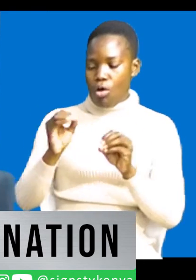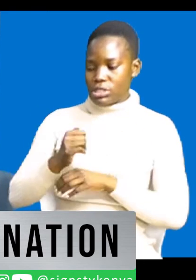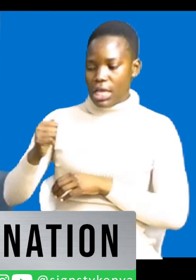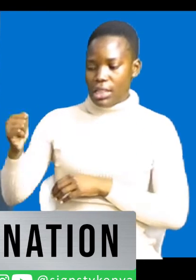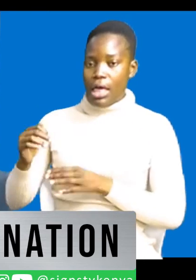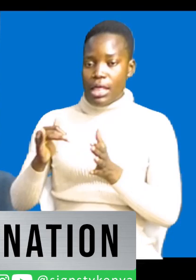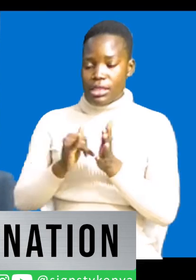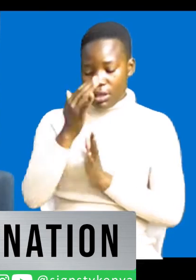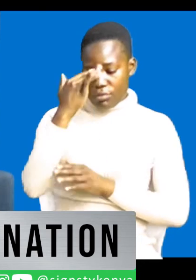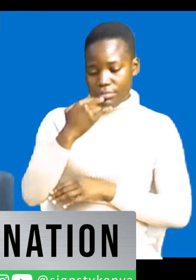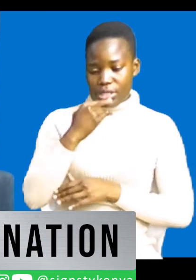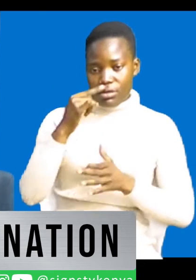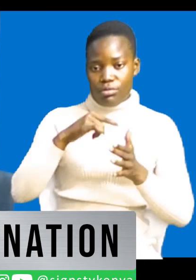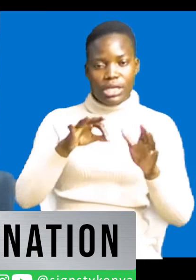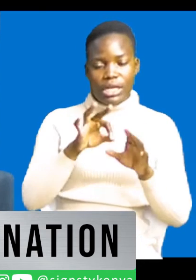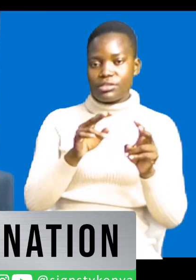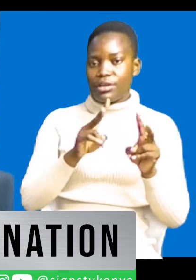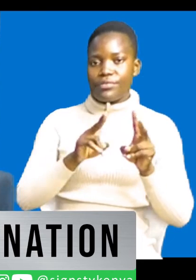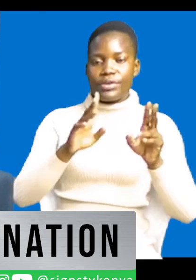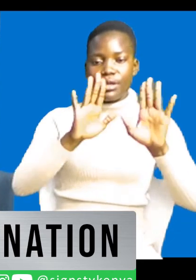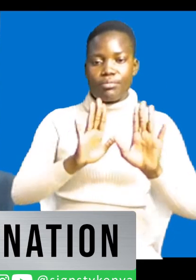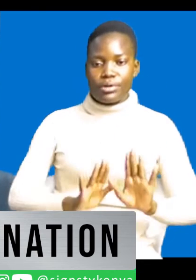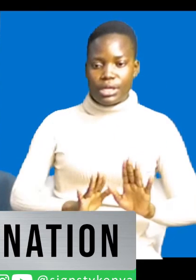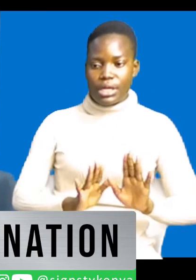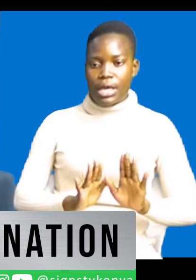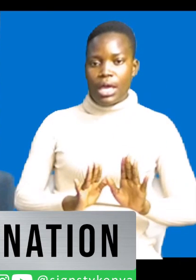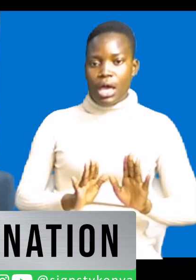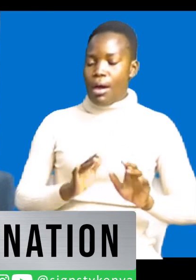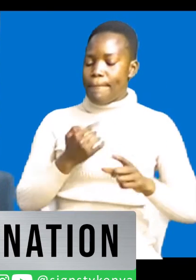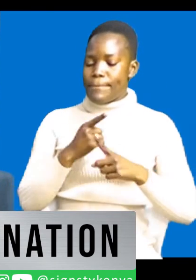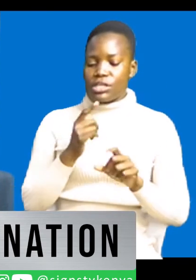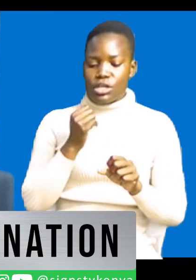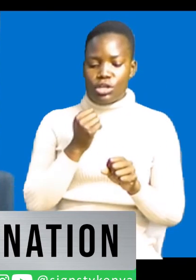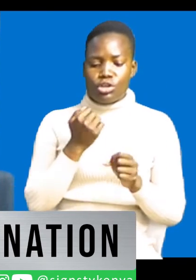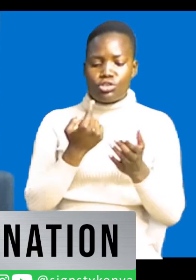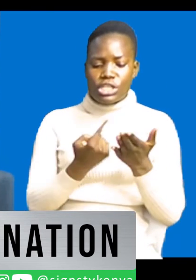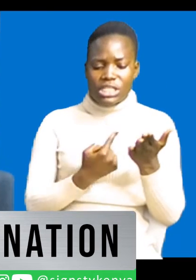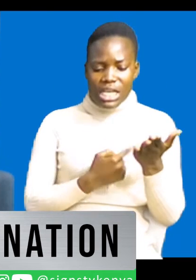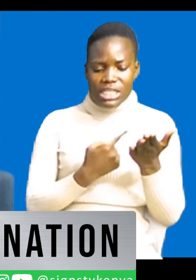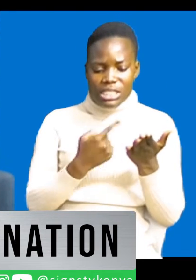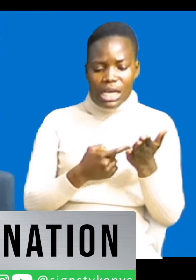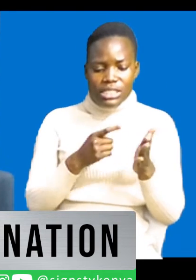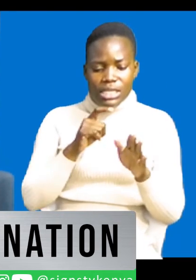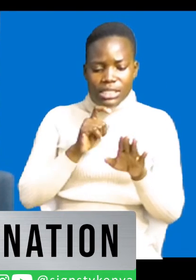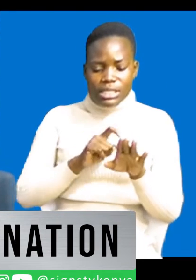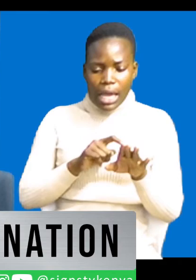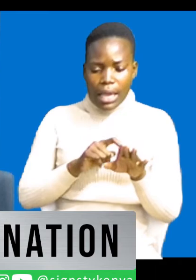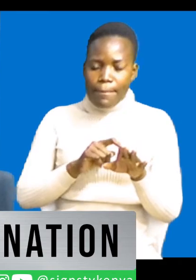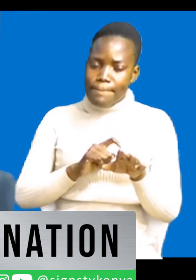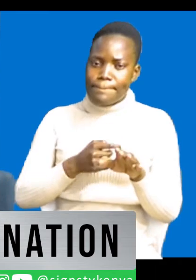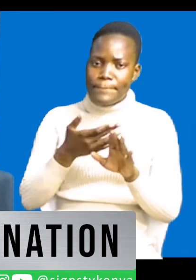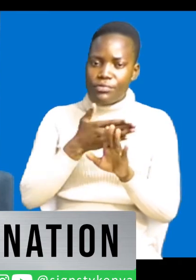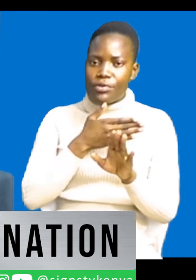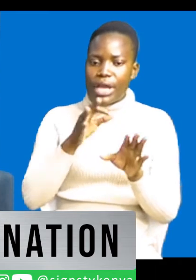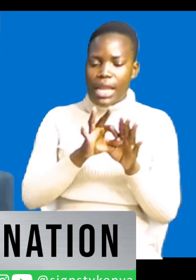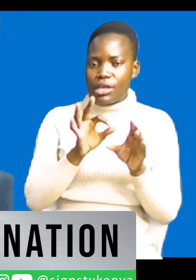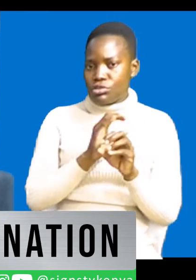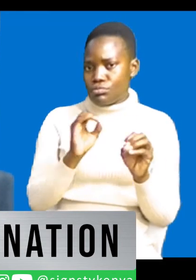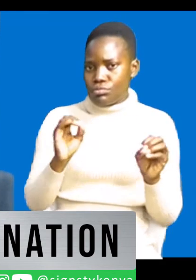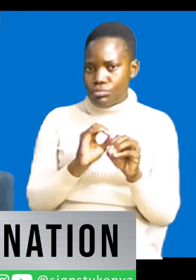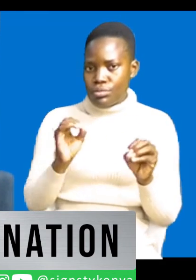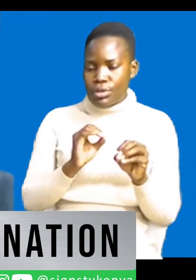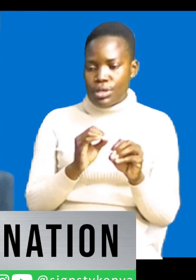Lakini sisi hatufanyi hizo kwa elections. Sasa hii tukiongea hapa you can see kuna vitu tunaweza sema